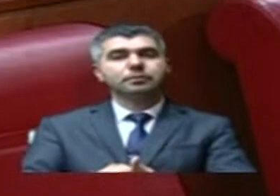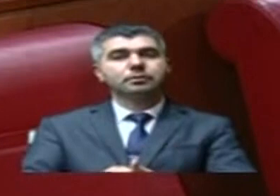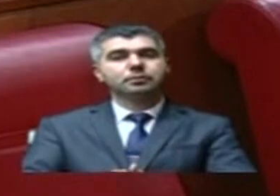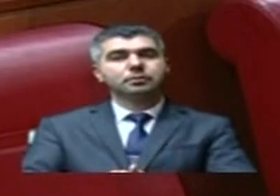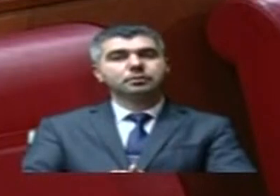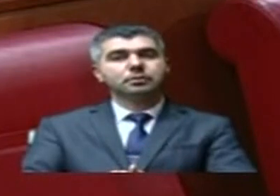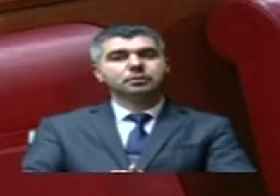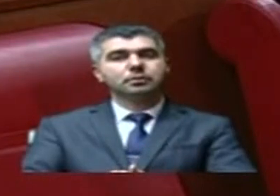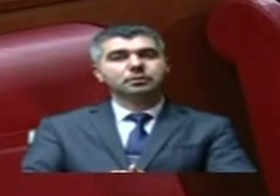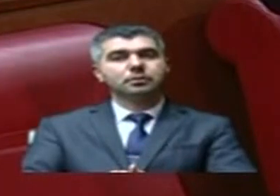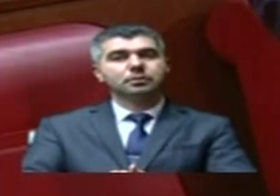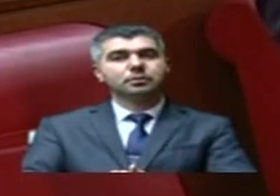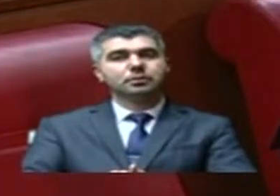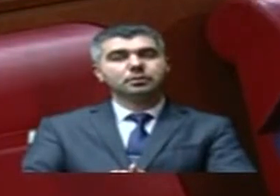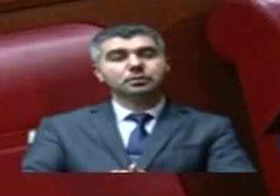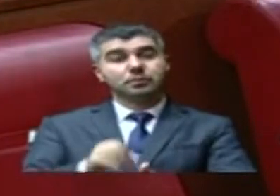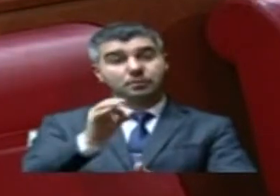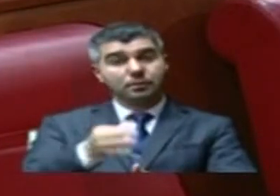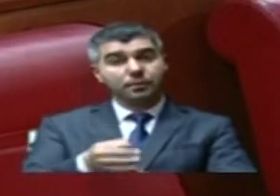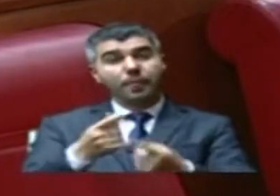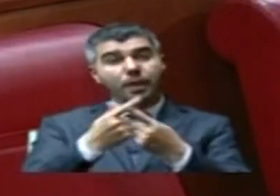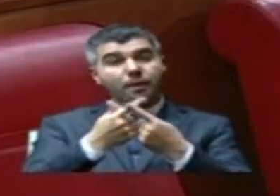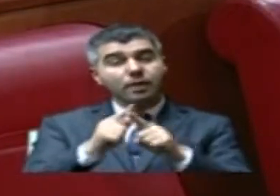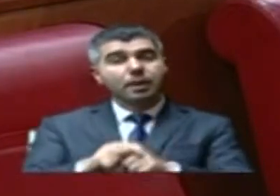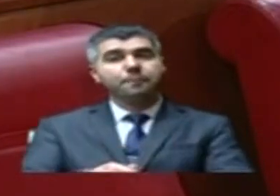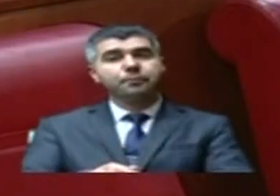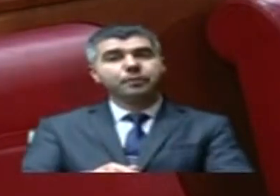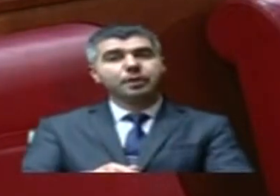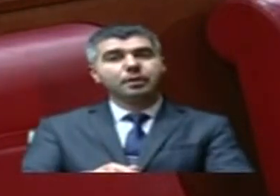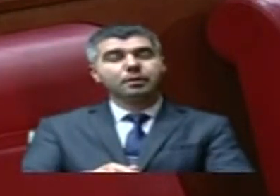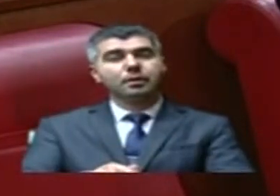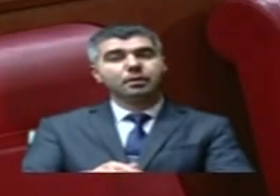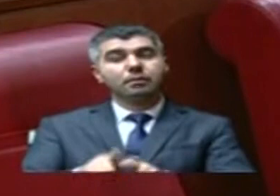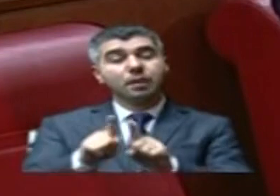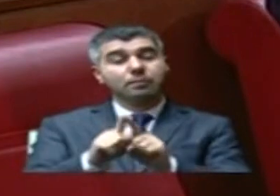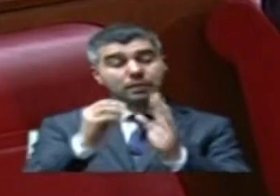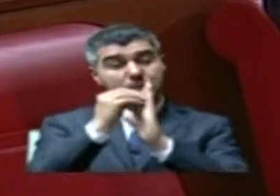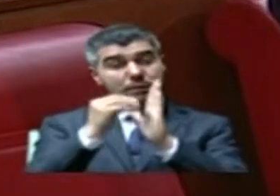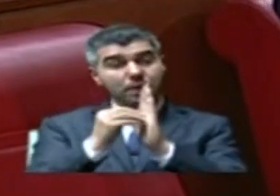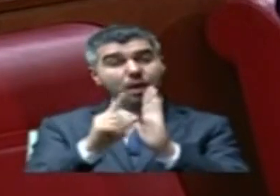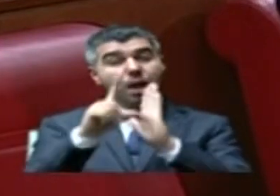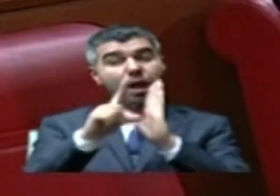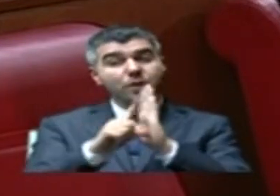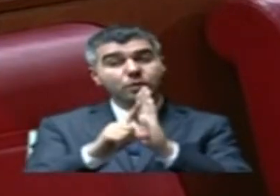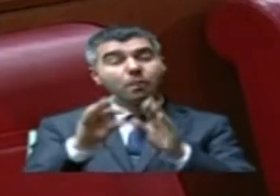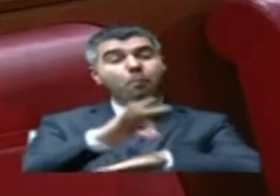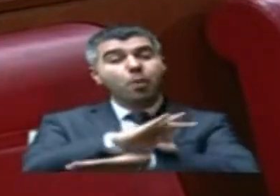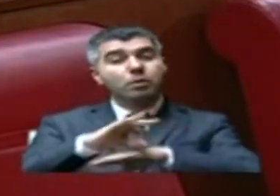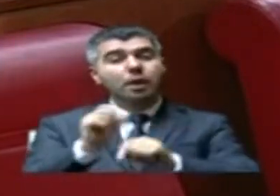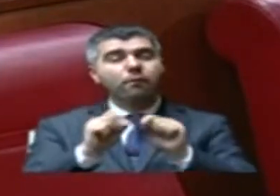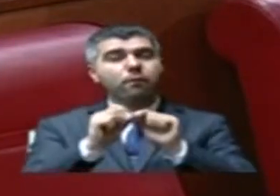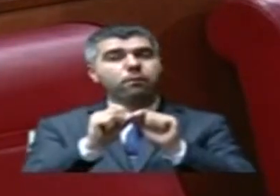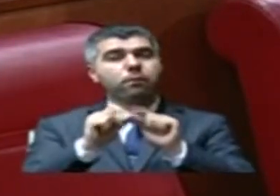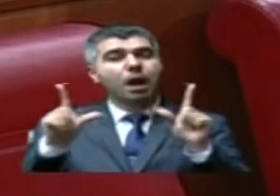توظيف بعقود بحسب الفصل 6 مكرر من القانون الوظيفة العمومية واضح،